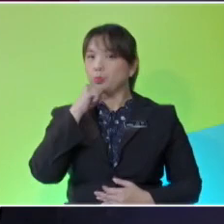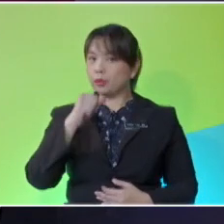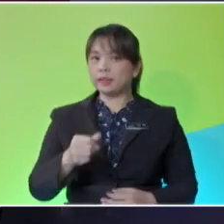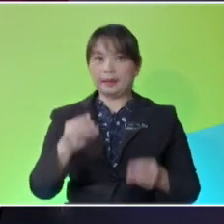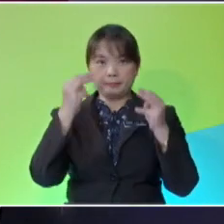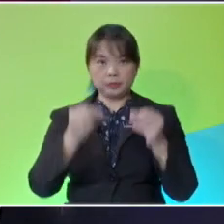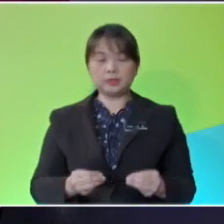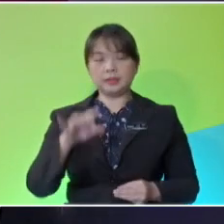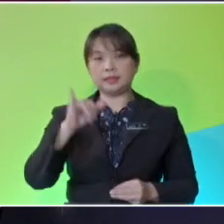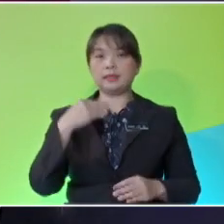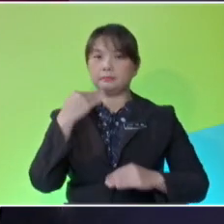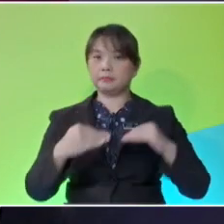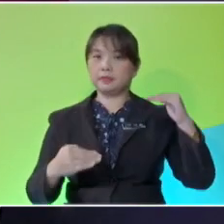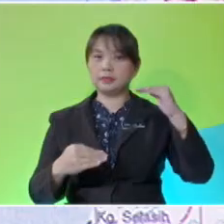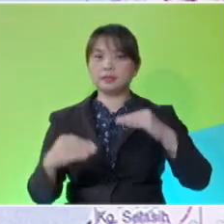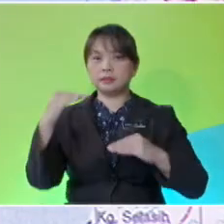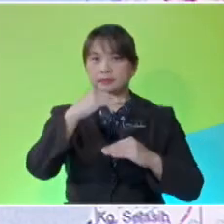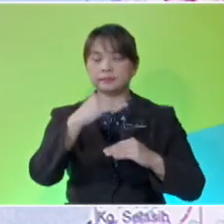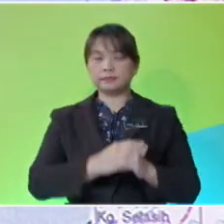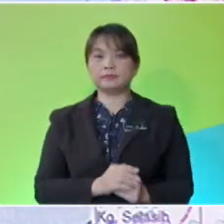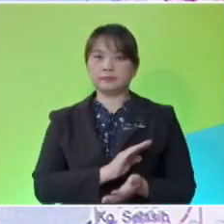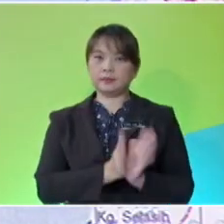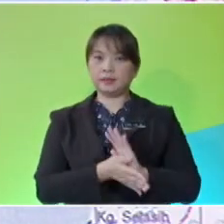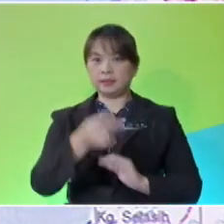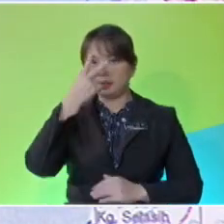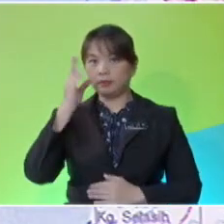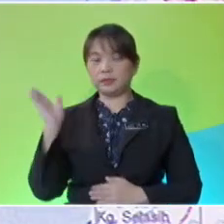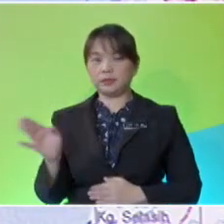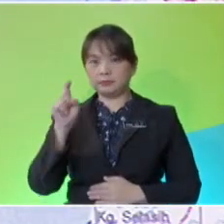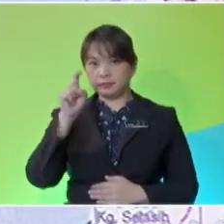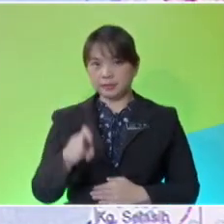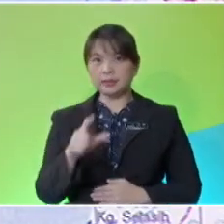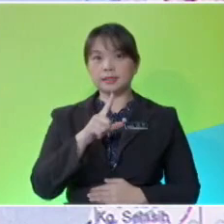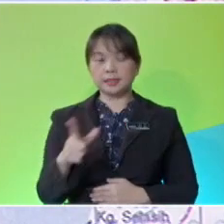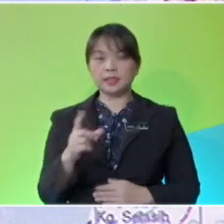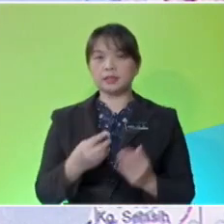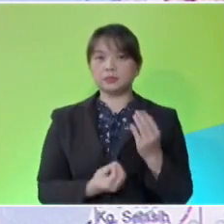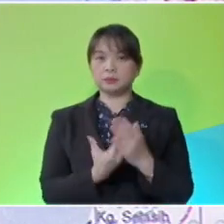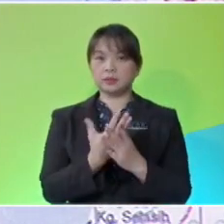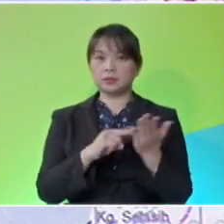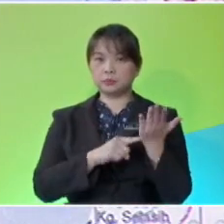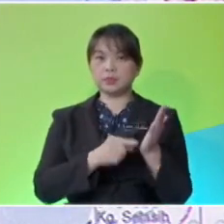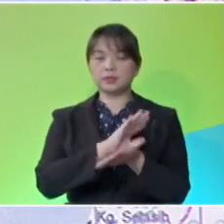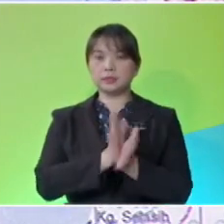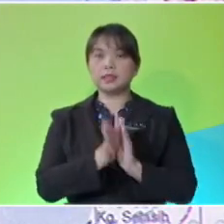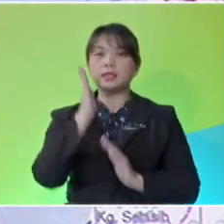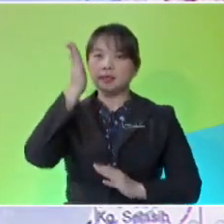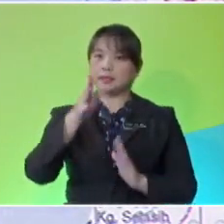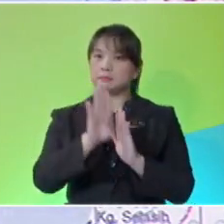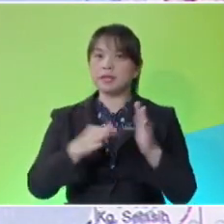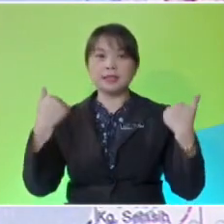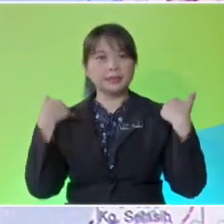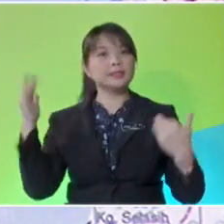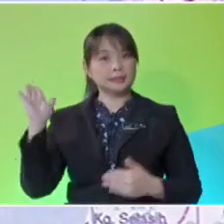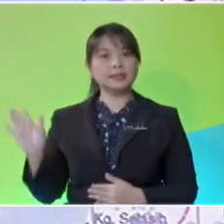Jadi kalau tengok daripada petani kawan-kawan sudah pastinya tumbuhan semula jadi akan berada di sini